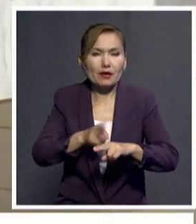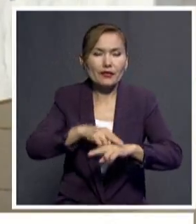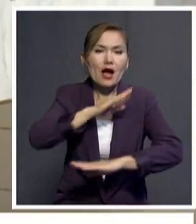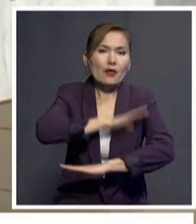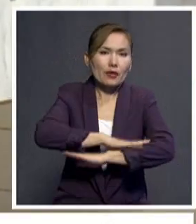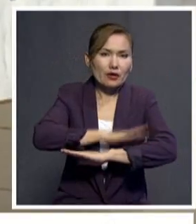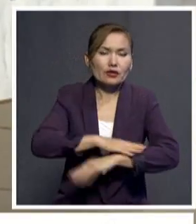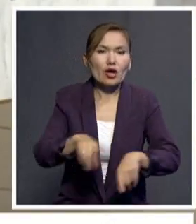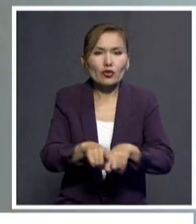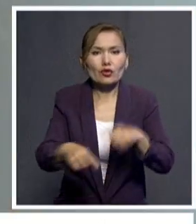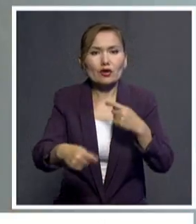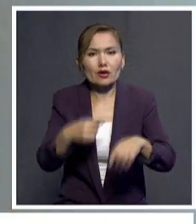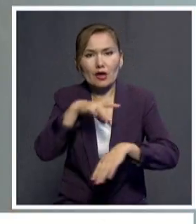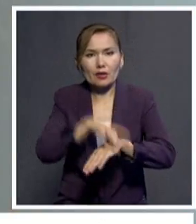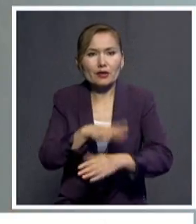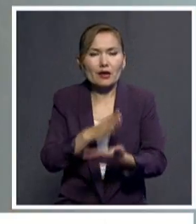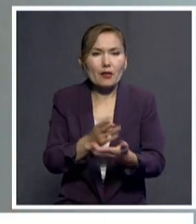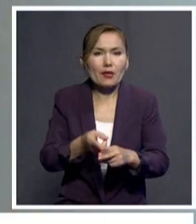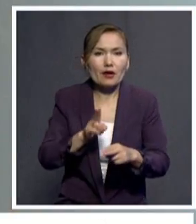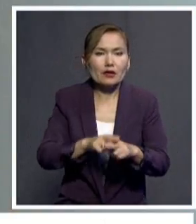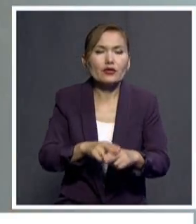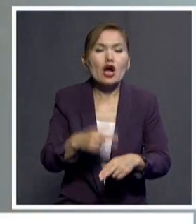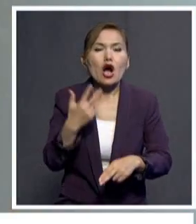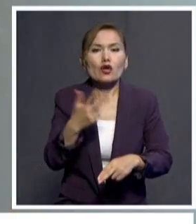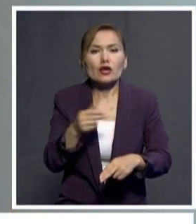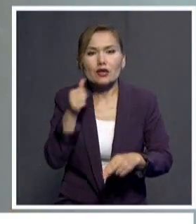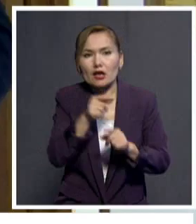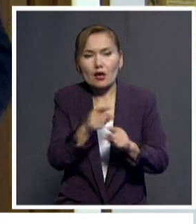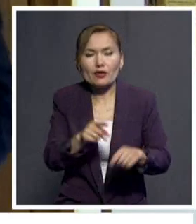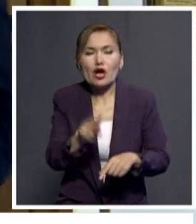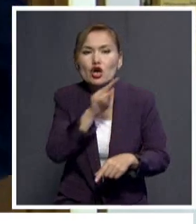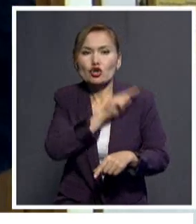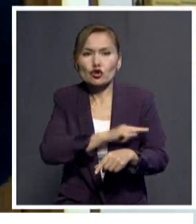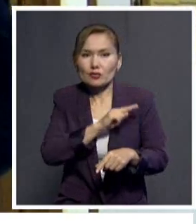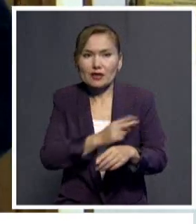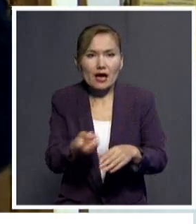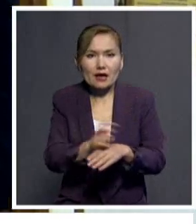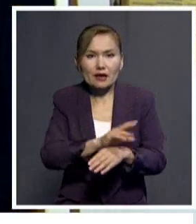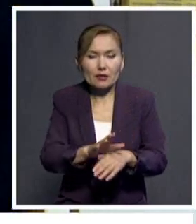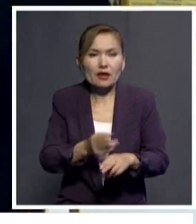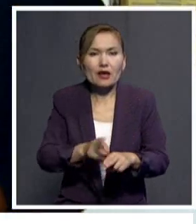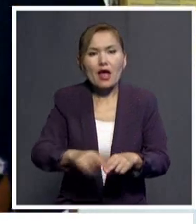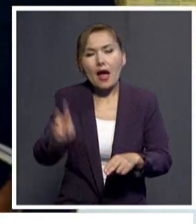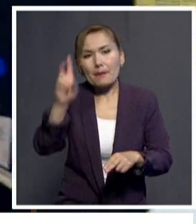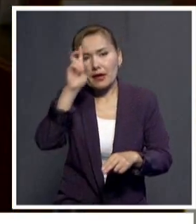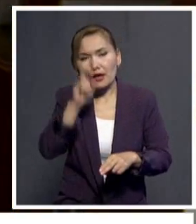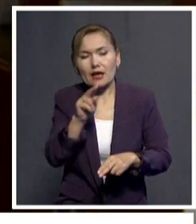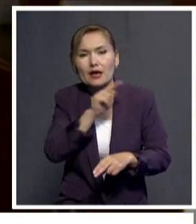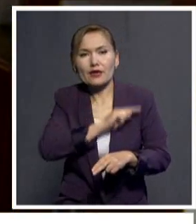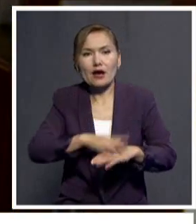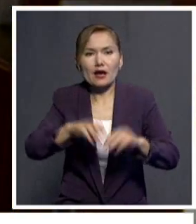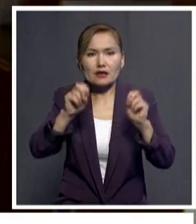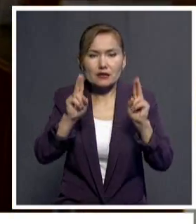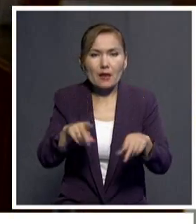қылық көрсеткен. Ал бір қызметші ешқандай себепсіз 3 сағаттан астам жұмыста болмаған. Сондай-ақ мемлекеттік қызметке үміткерлердің